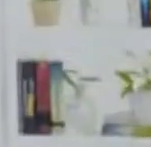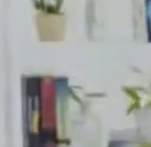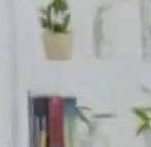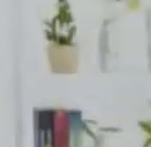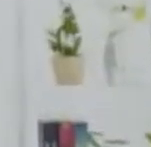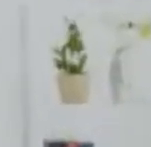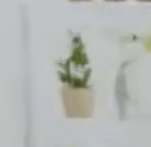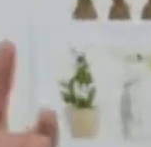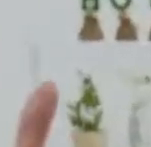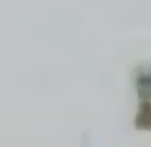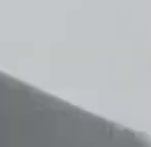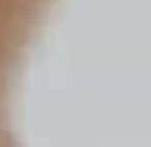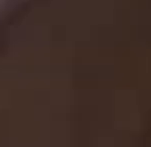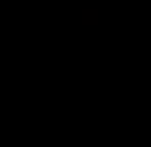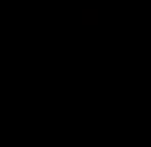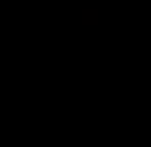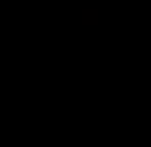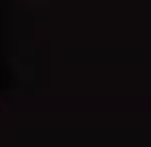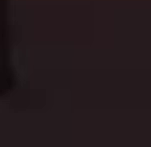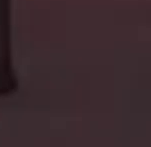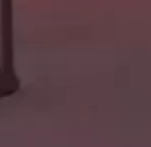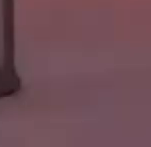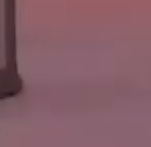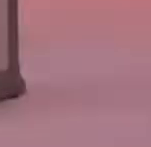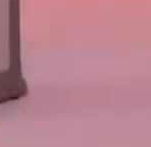Tak kenal maka tak kebah.